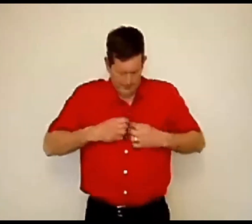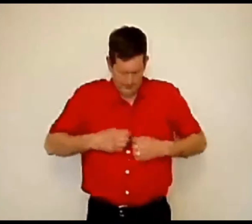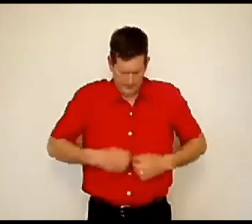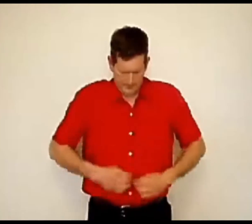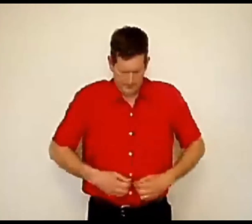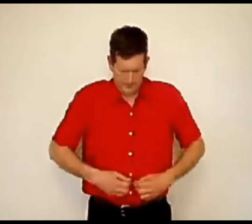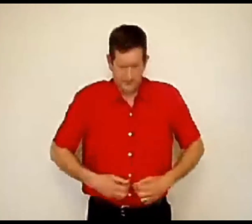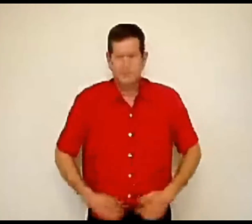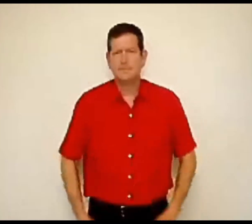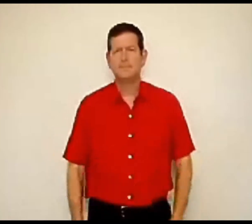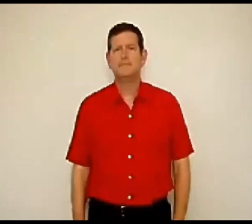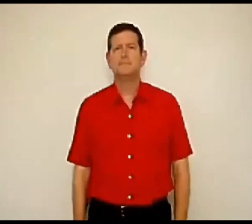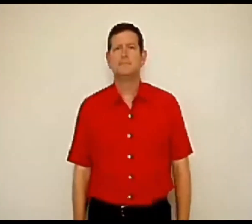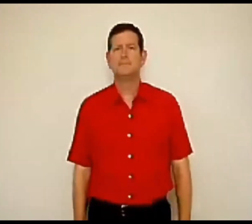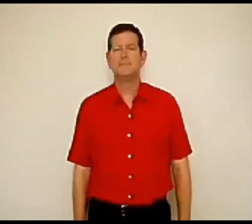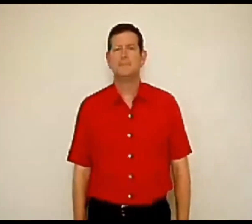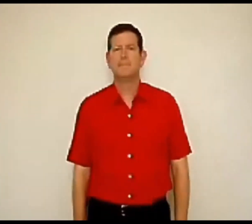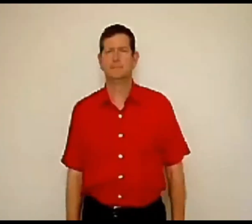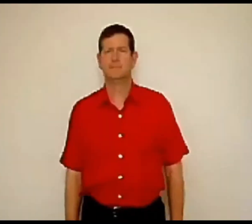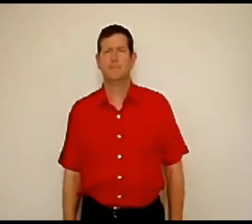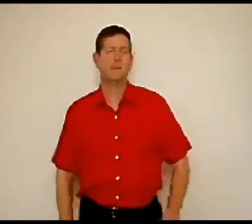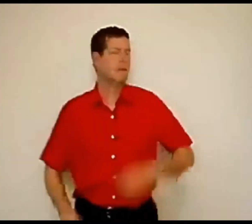S'habiller.